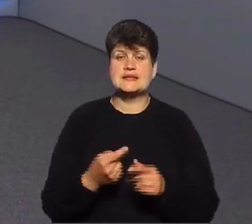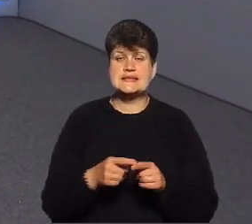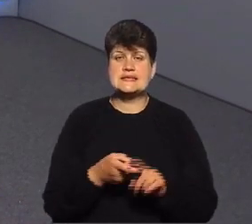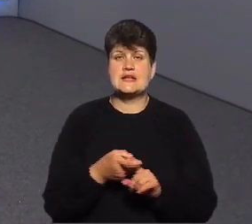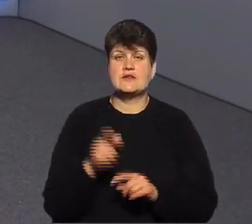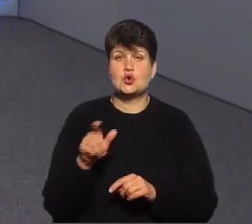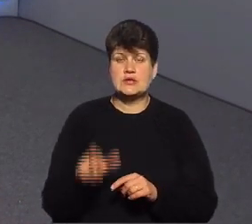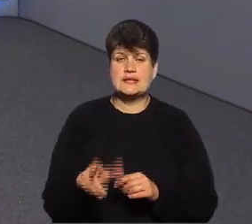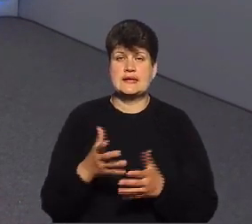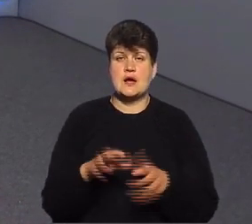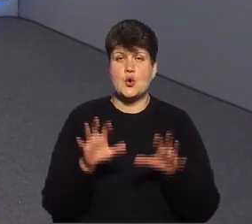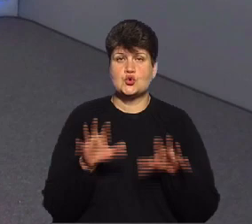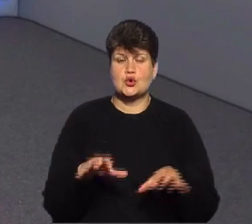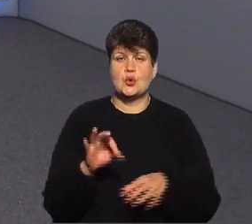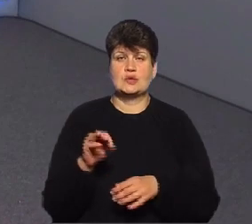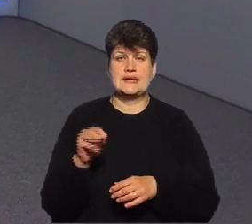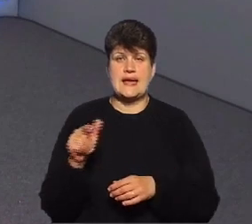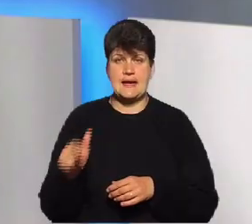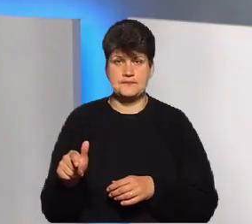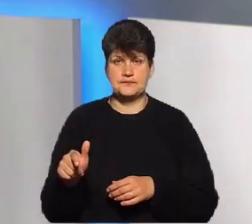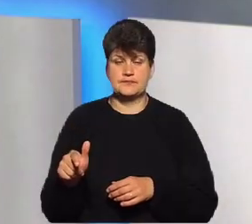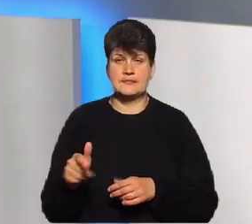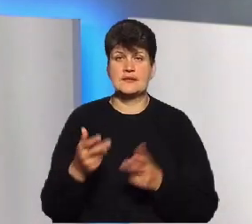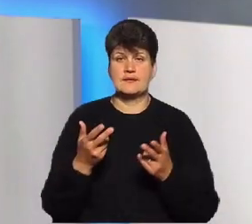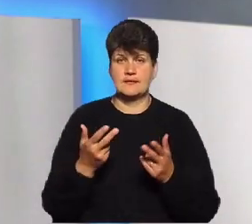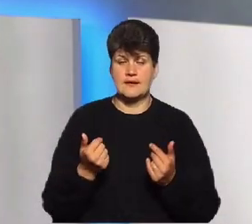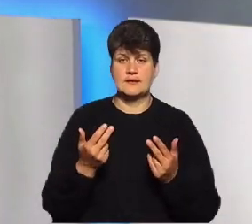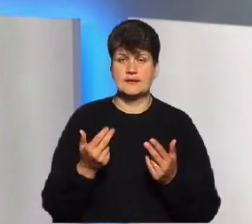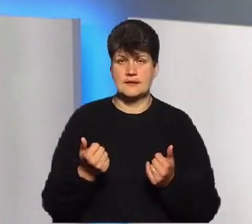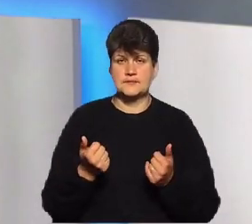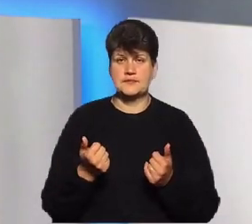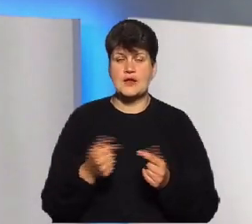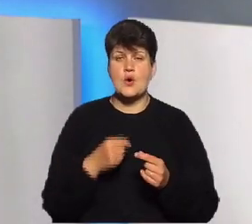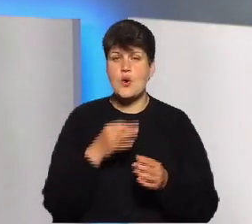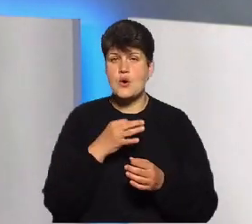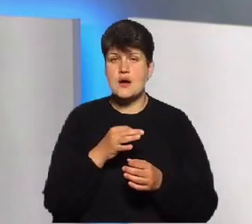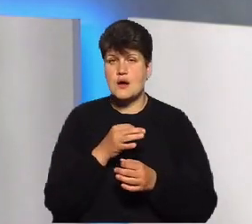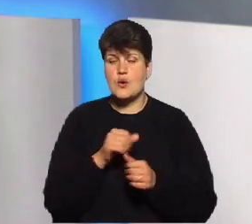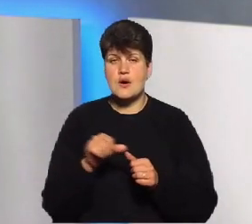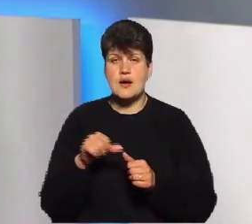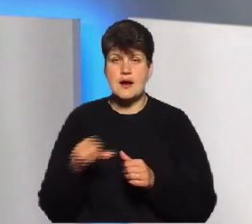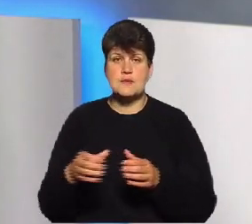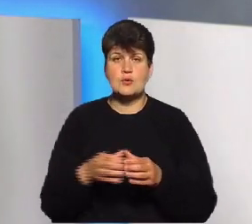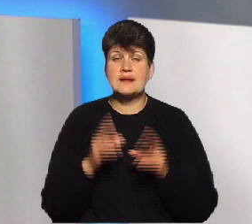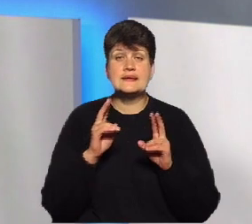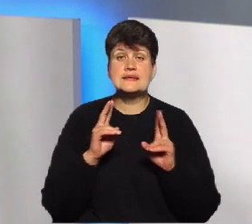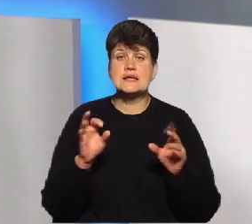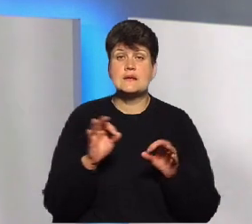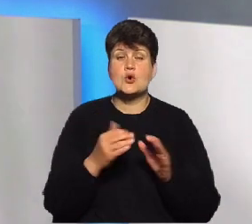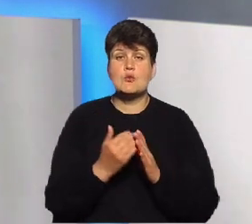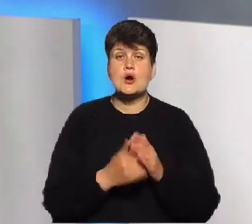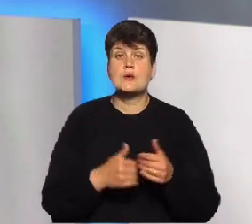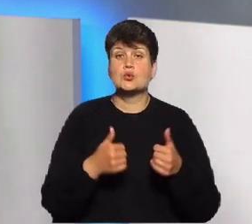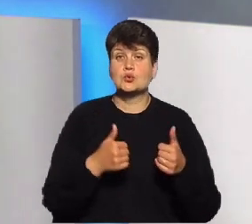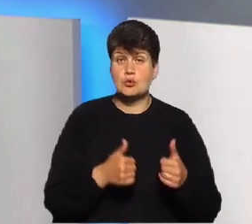ОТГ, так, громаду. Ну, так, успіх громади, так, якщо так. Деякі громади, наприклад, не знали про програму «Добре», тому що вони про неї не